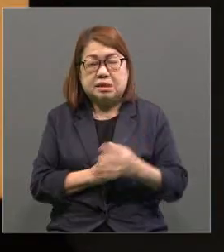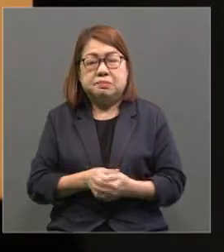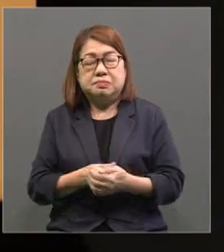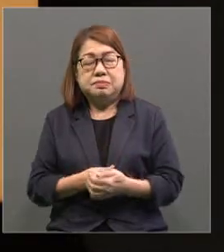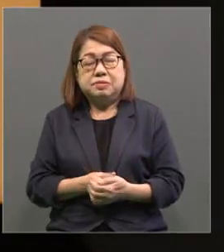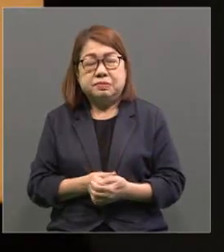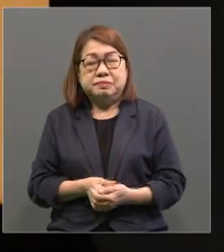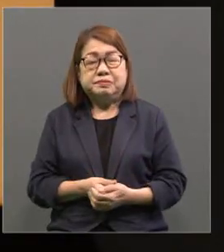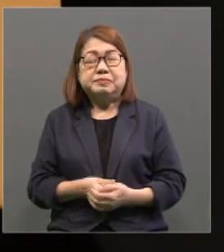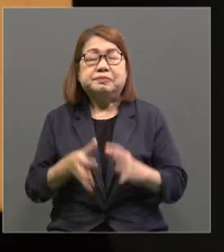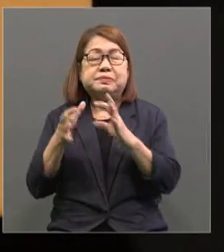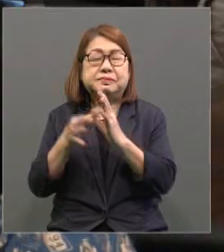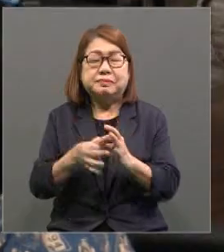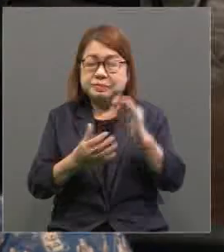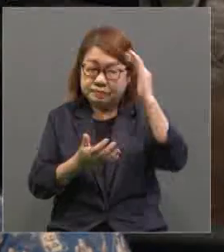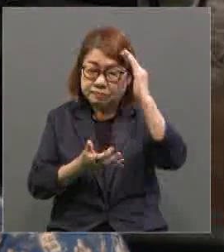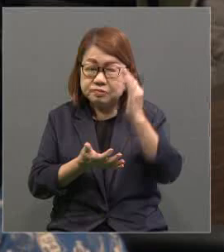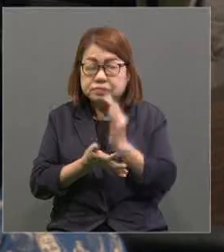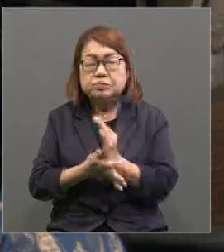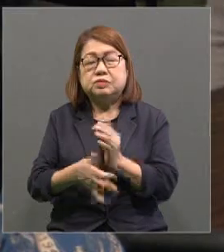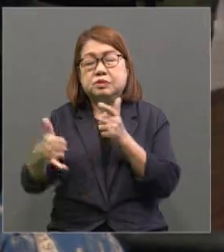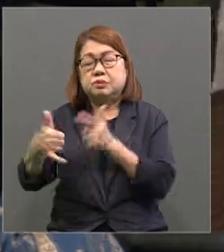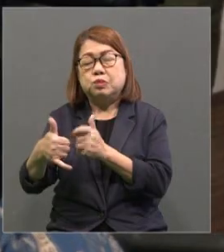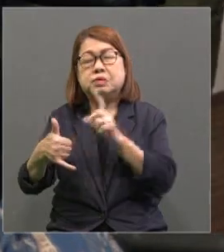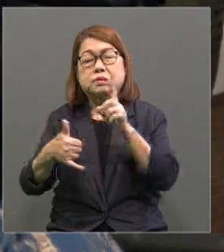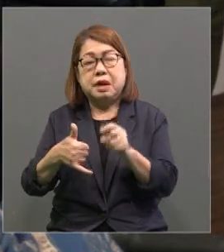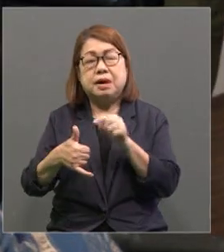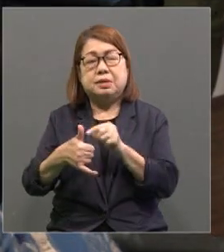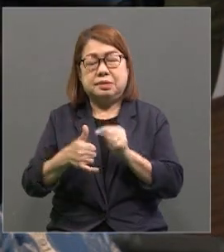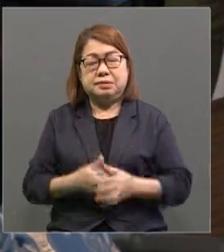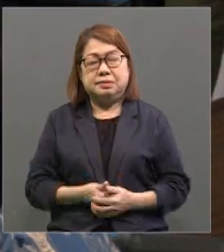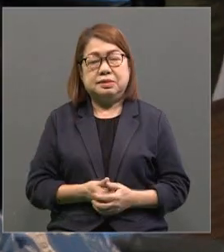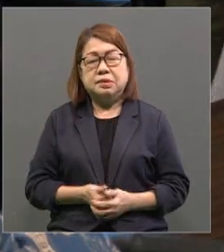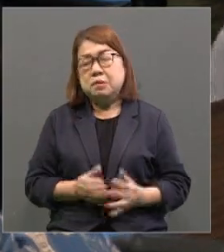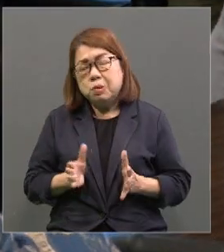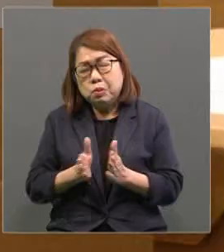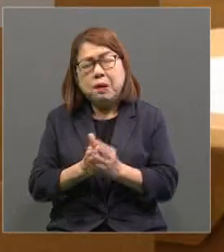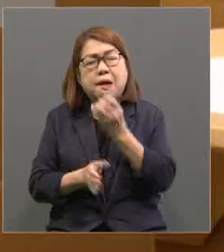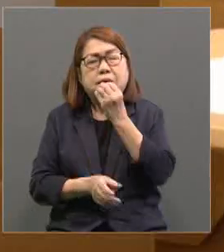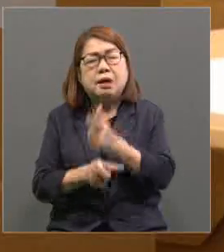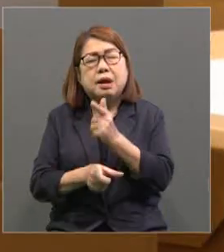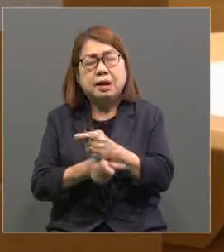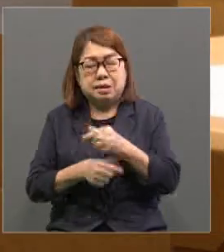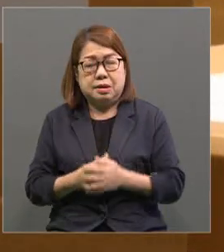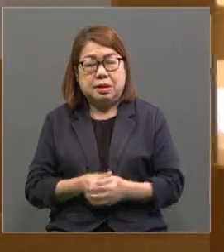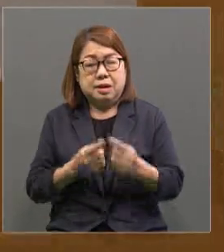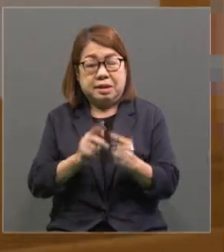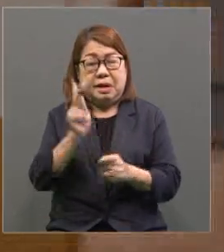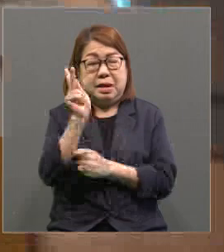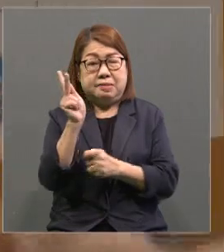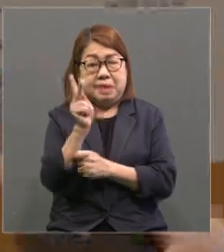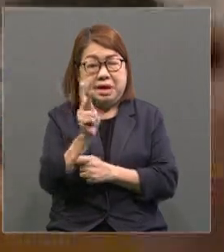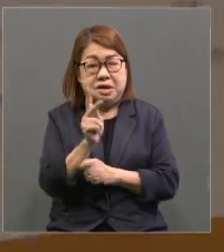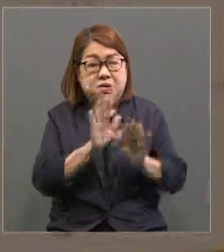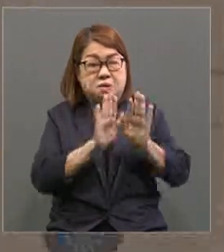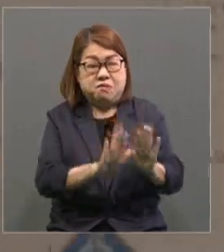เนื่องมาจากการเสียชีวิตของพันตำรวจตรีศิวกรสายบัวที่ถูกยิงในงานเลี้ยงบ้านกำนันนกส่วนตัวกำนันนกเนี่ยจะครบกำหนดฝ